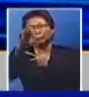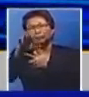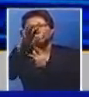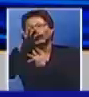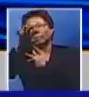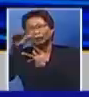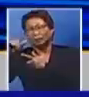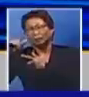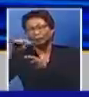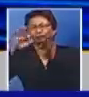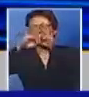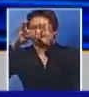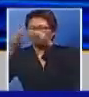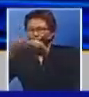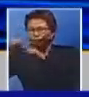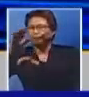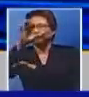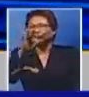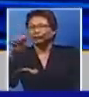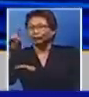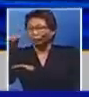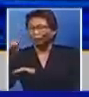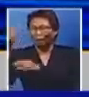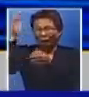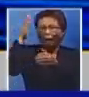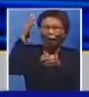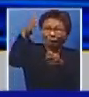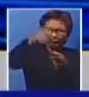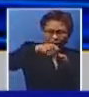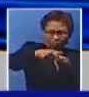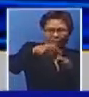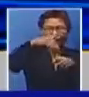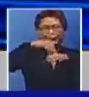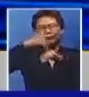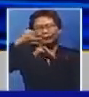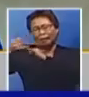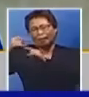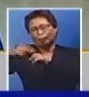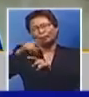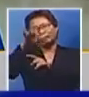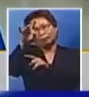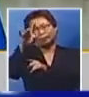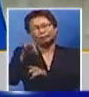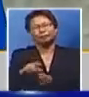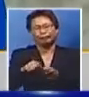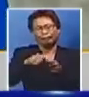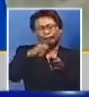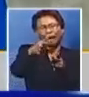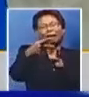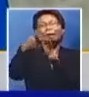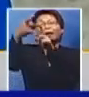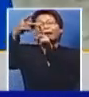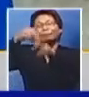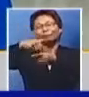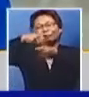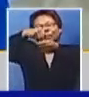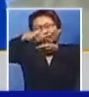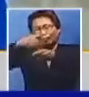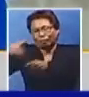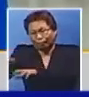94,956 keluarga peneroka yang layak penuh yang akan dibayar pada hujung Ogos depan. Bayaran khas insentif